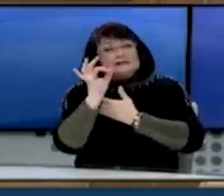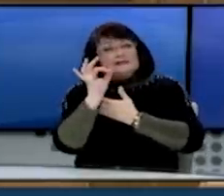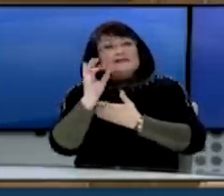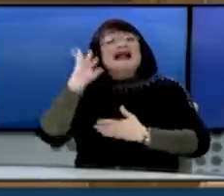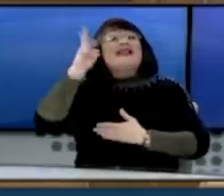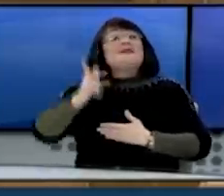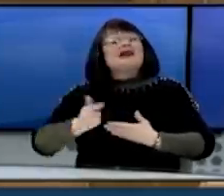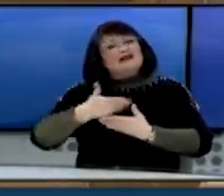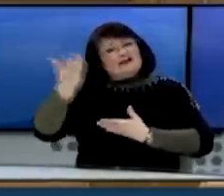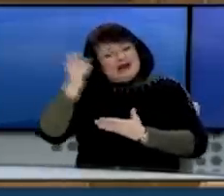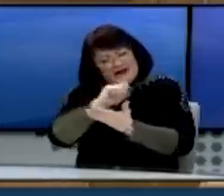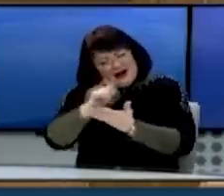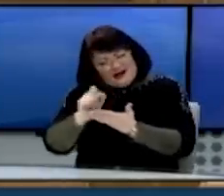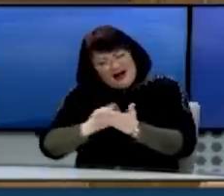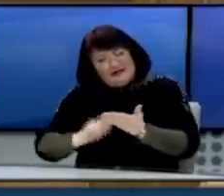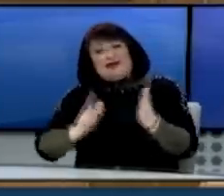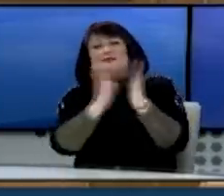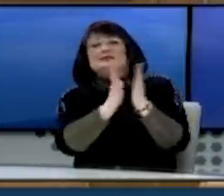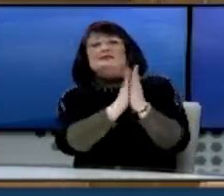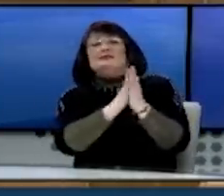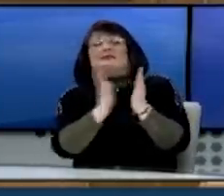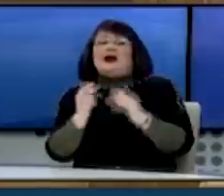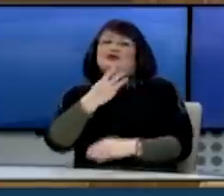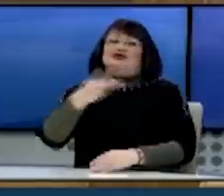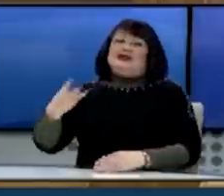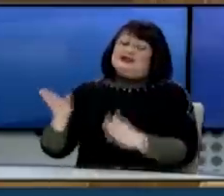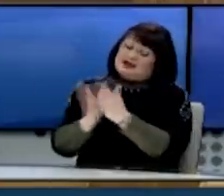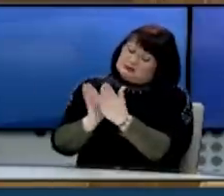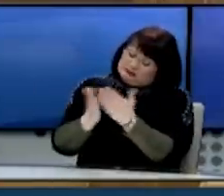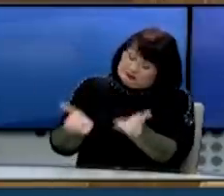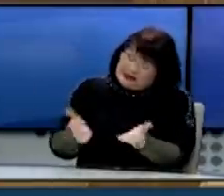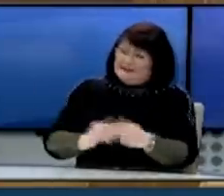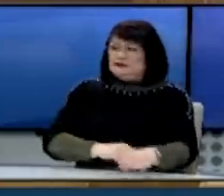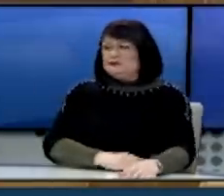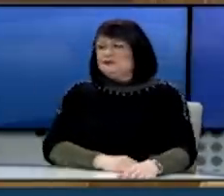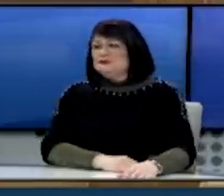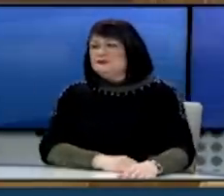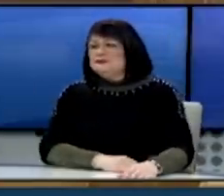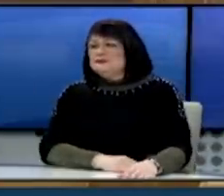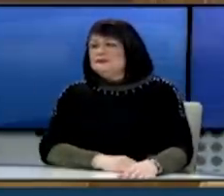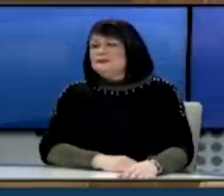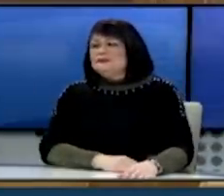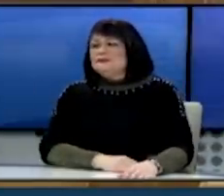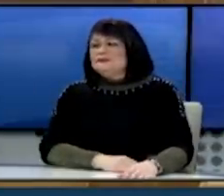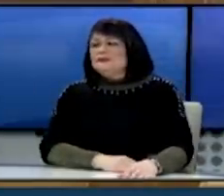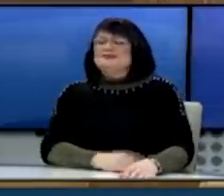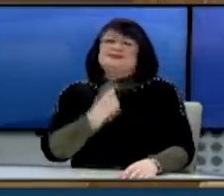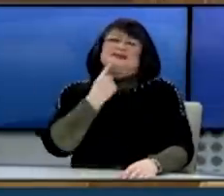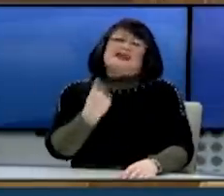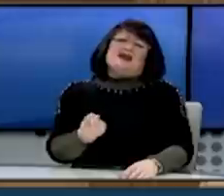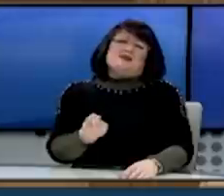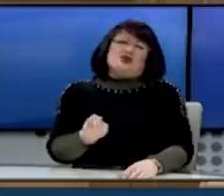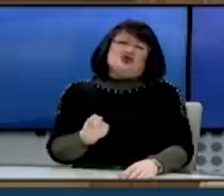στην Καθημερινή. Να τον χαίρεστε, κύριε του ΣΥΡΙΖΑ. Δεν αναφέρομαι τώρα εδώ στις